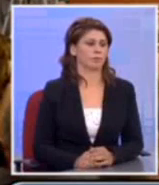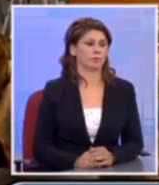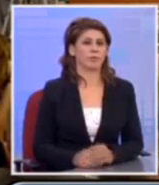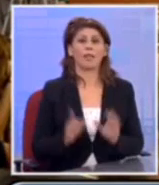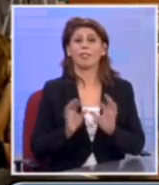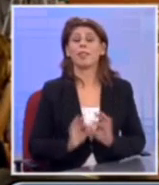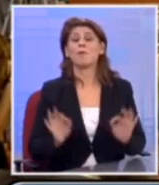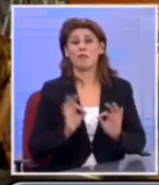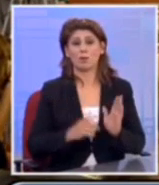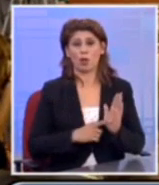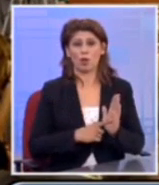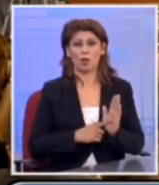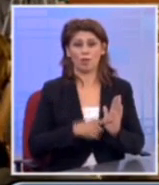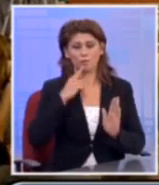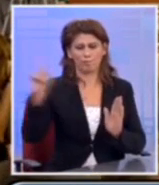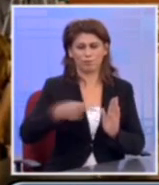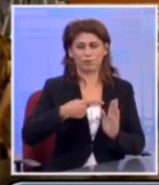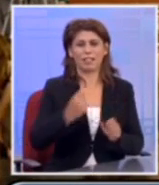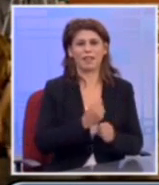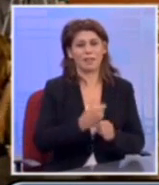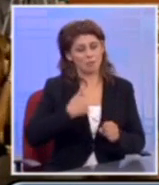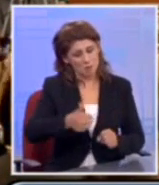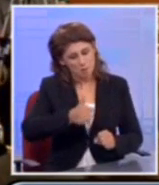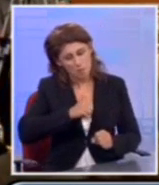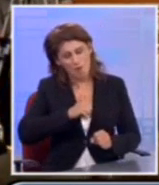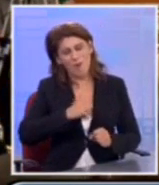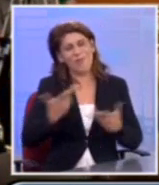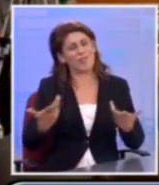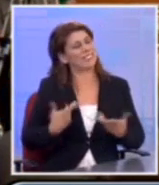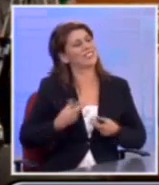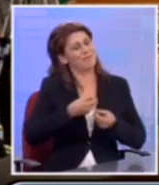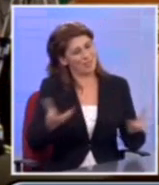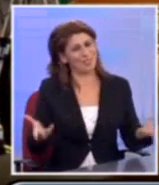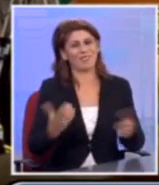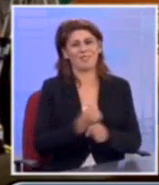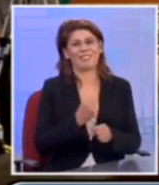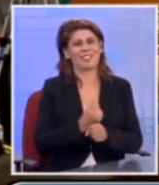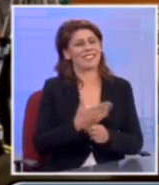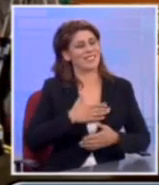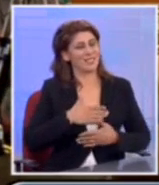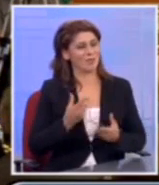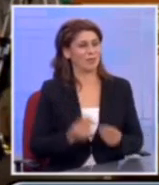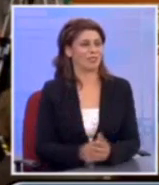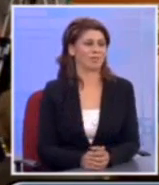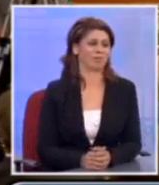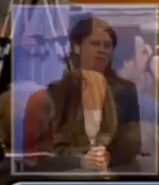Επίταξη εργασίας, είμαστε εκπλουσίως, προσφέρουμε τις εργασίες μας. Ευχαριστούμε πολύ.